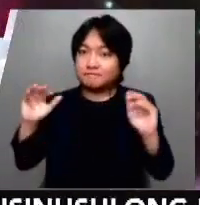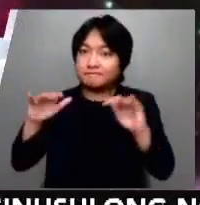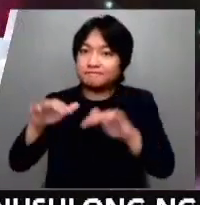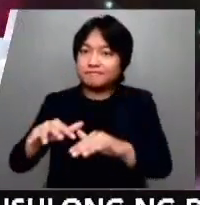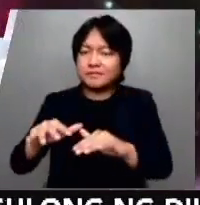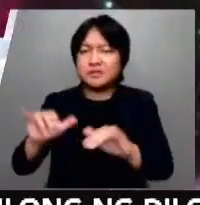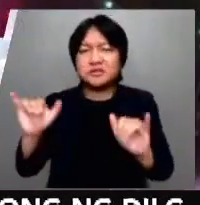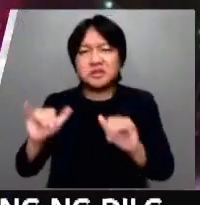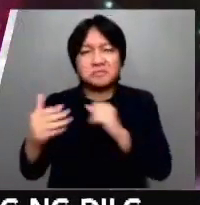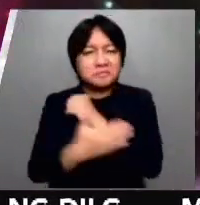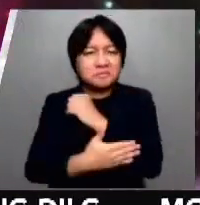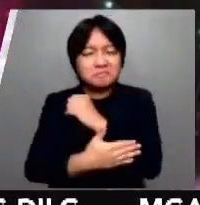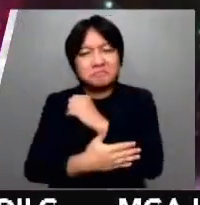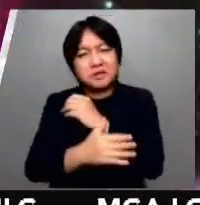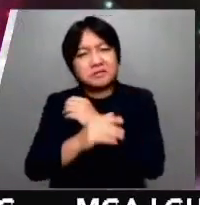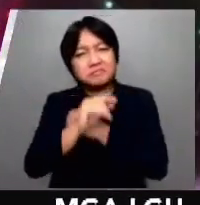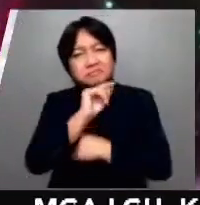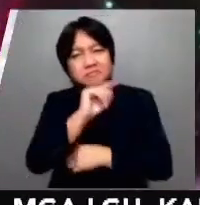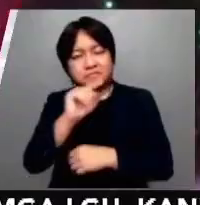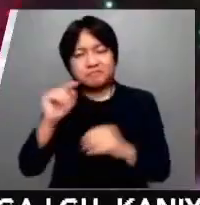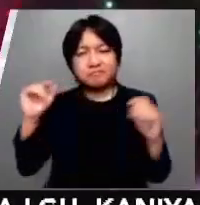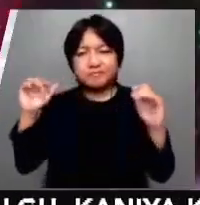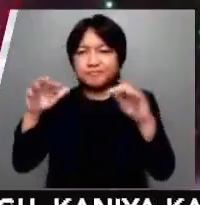sa mga katabing bansa.